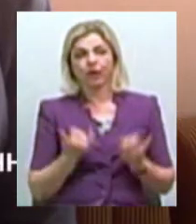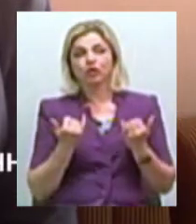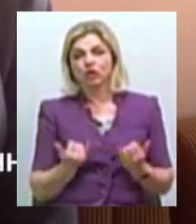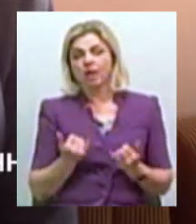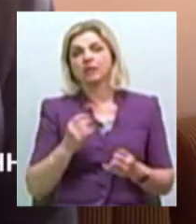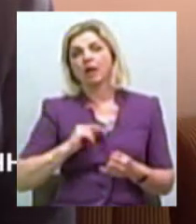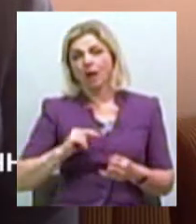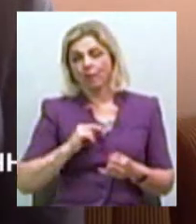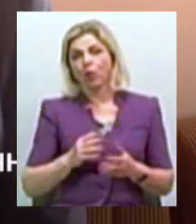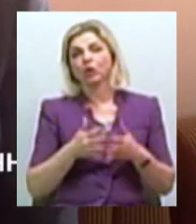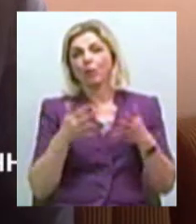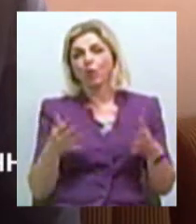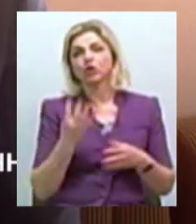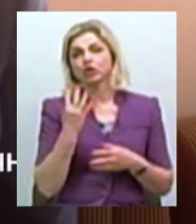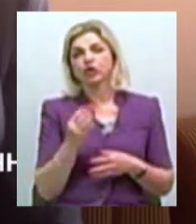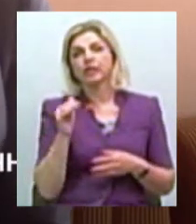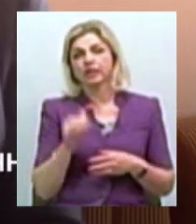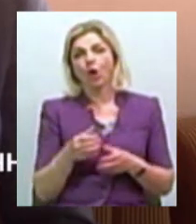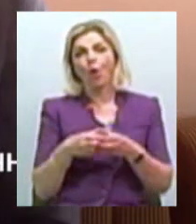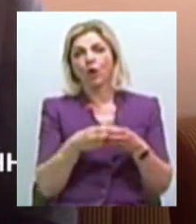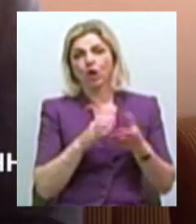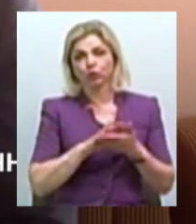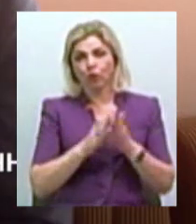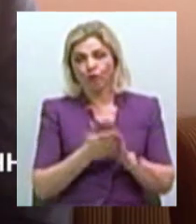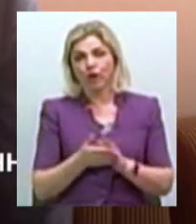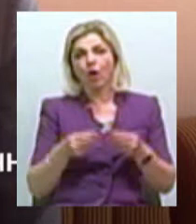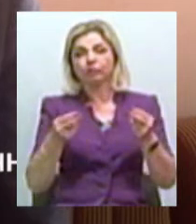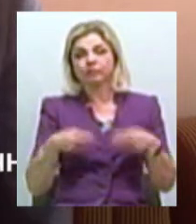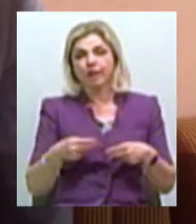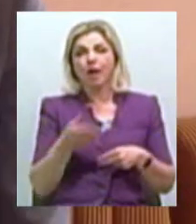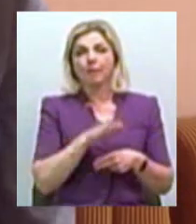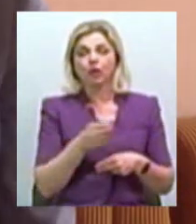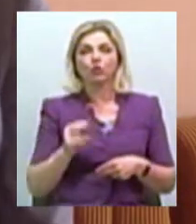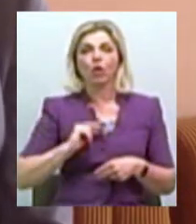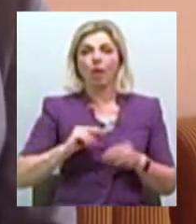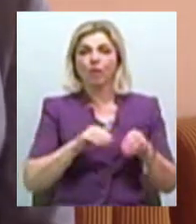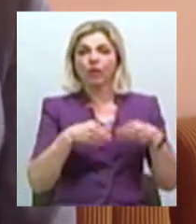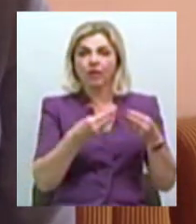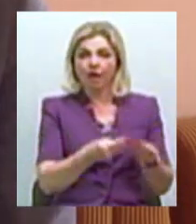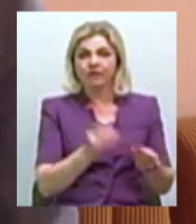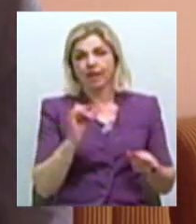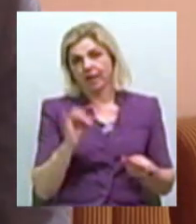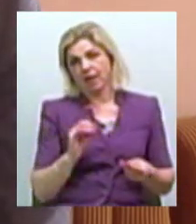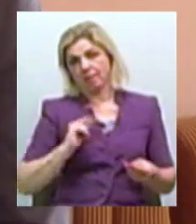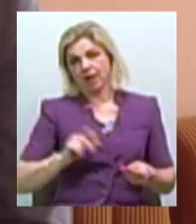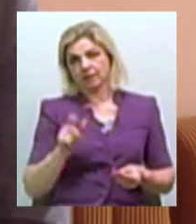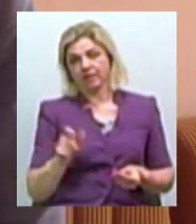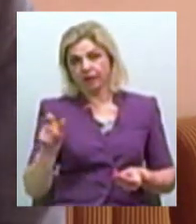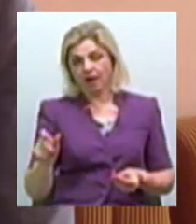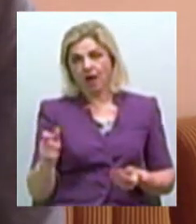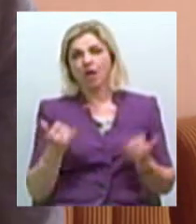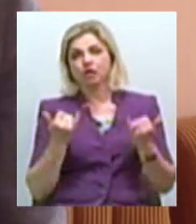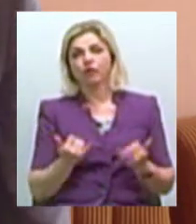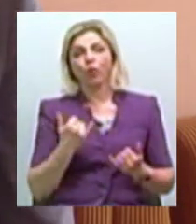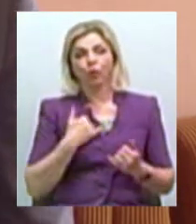більше 4000 колективних договорів, які укладені між роботодавцями та працівниками. І хочу сказати, що сьогодні в нас вже червень,